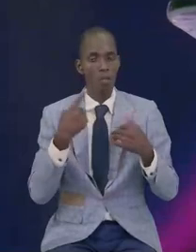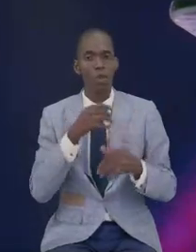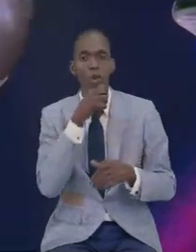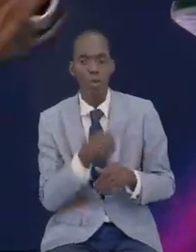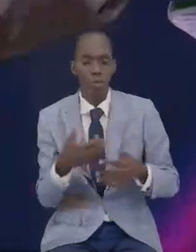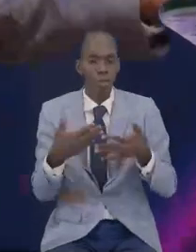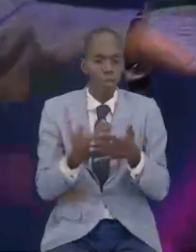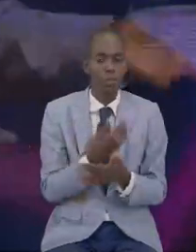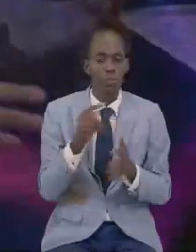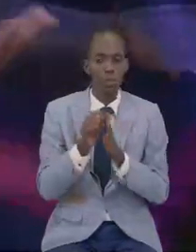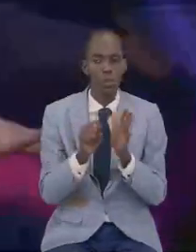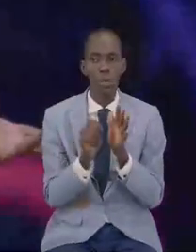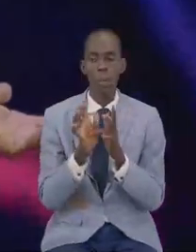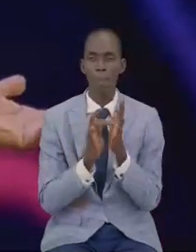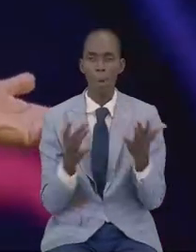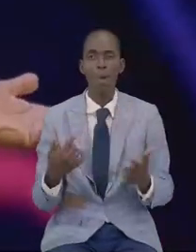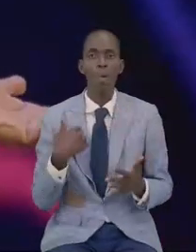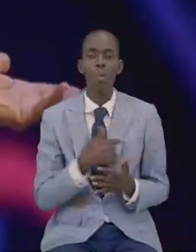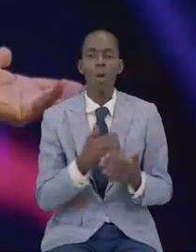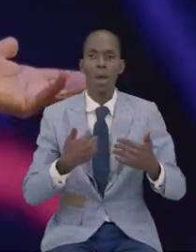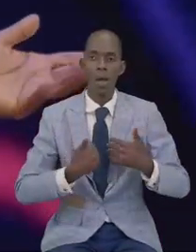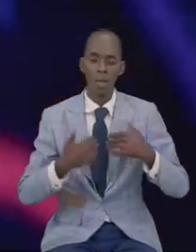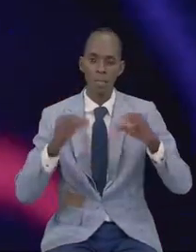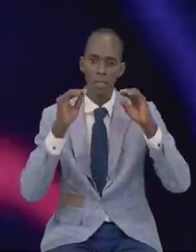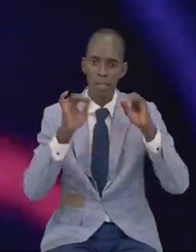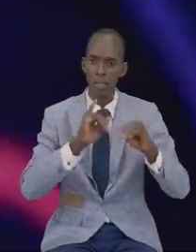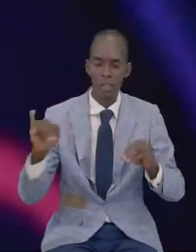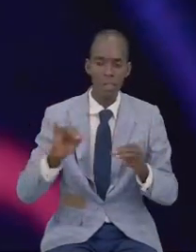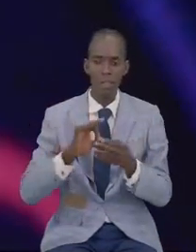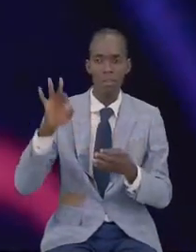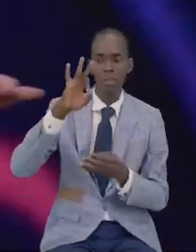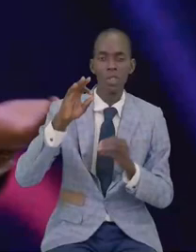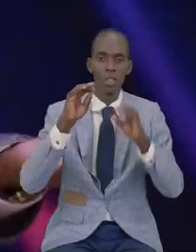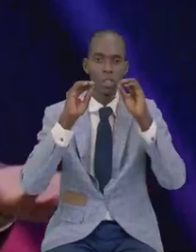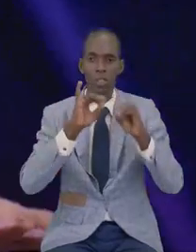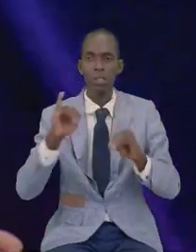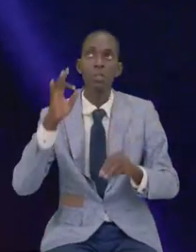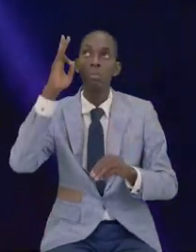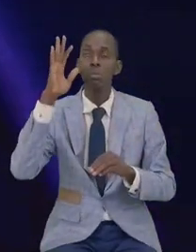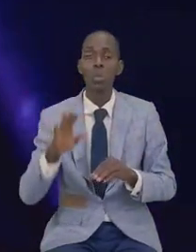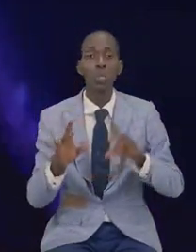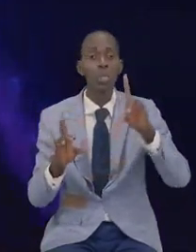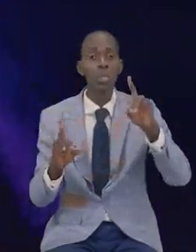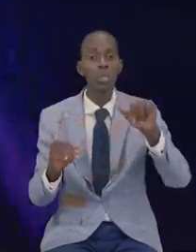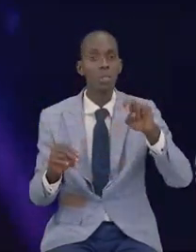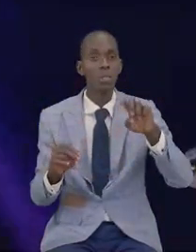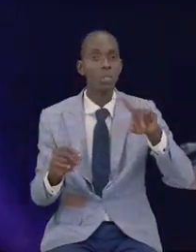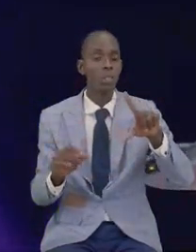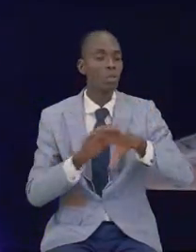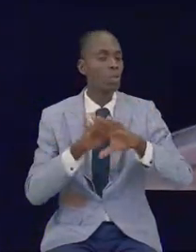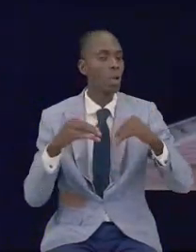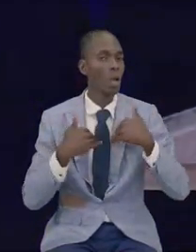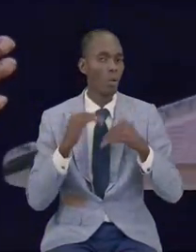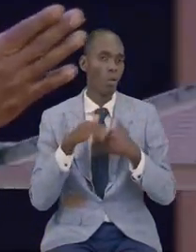qui nous enseigne. Nous avons le pasteur qui nous enseigne. Daniel n'avait pas tout cela. Regardez encore